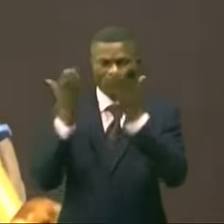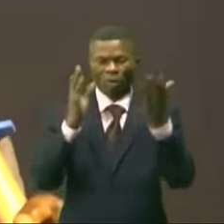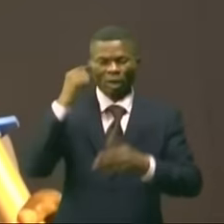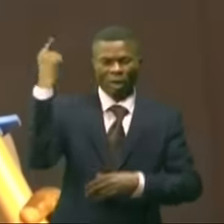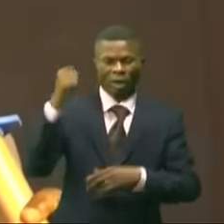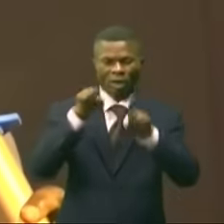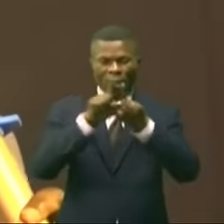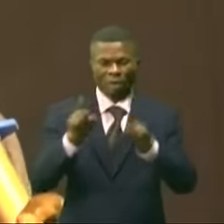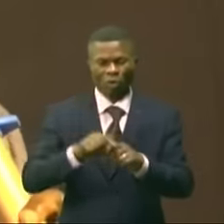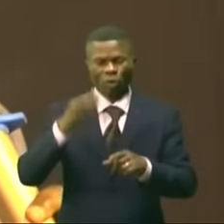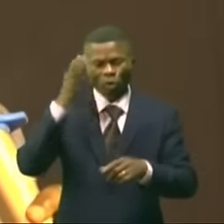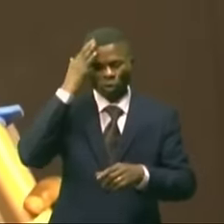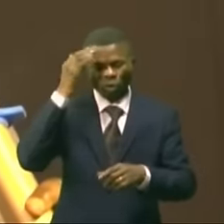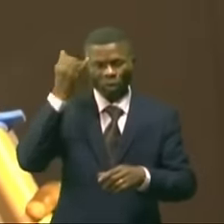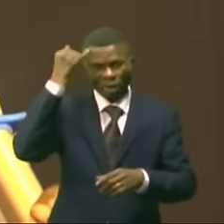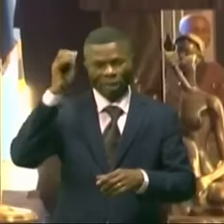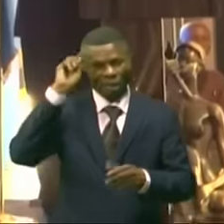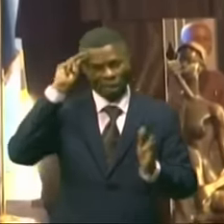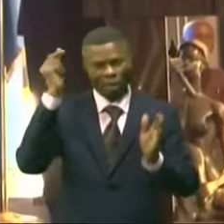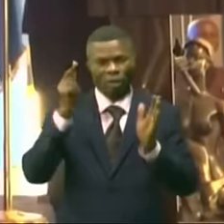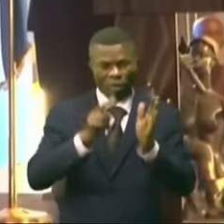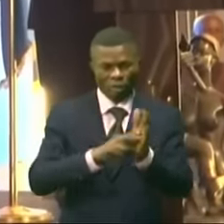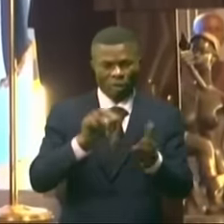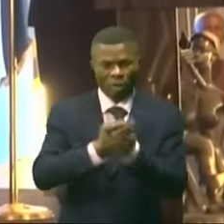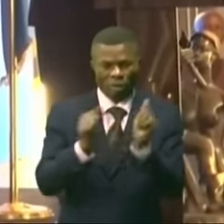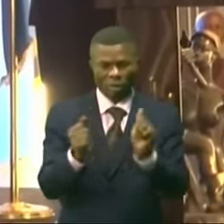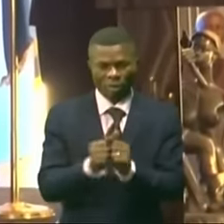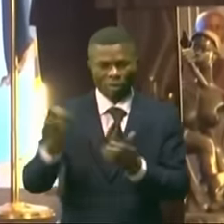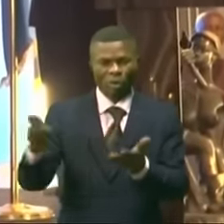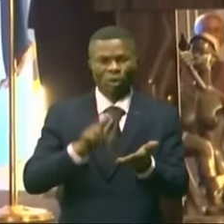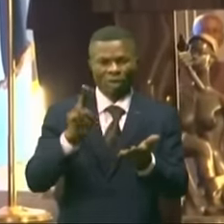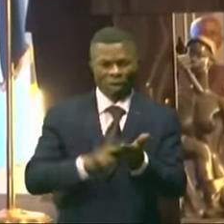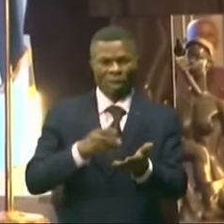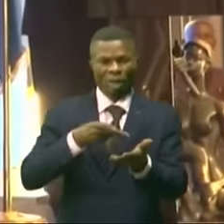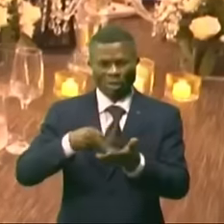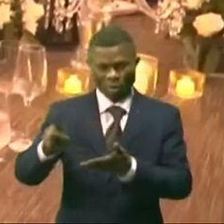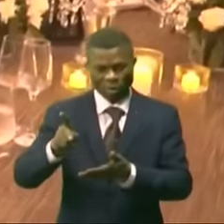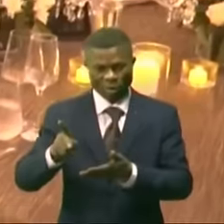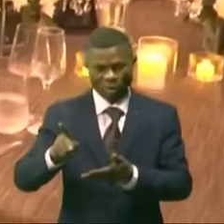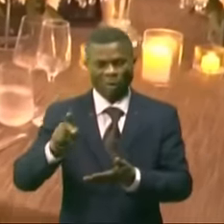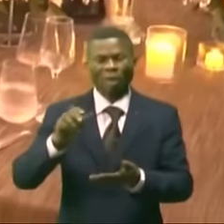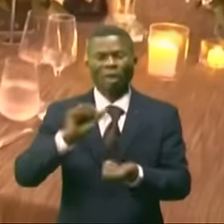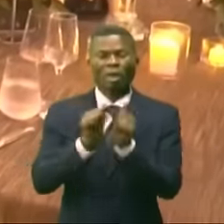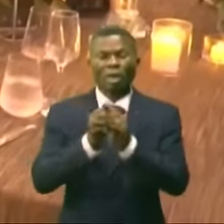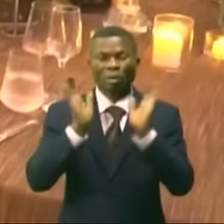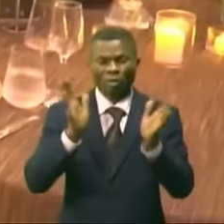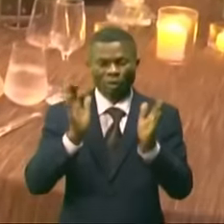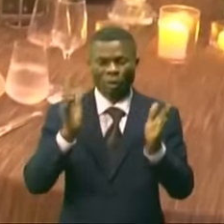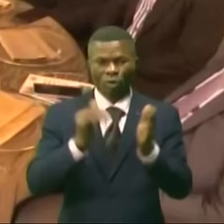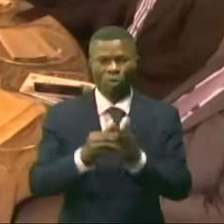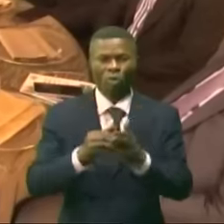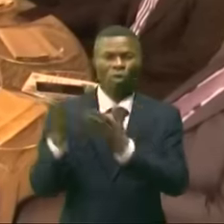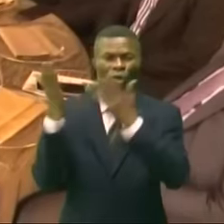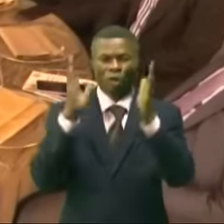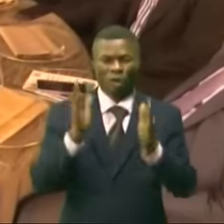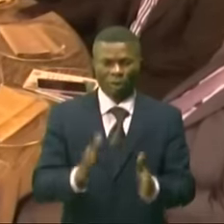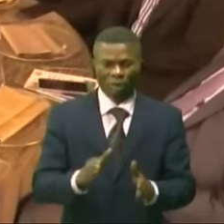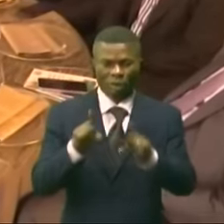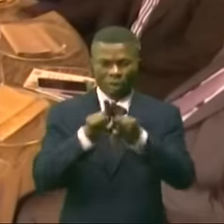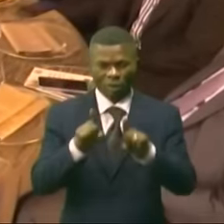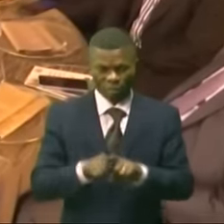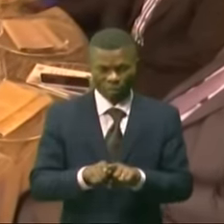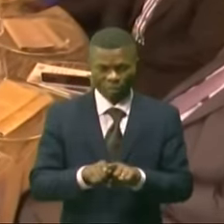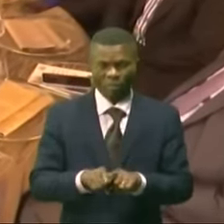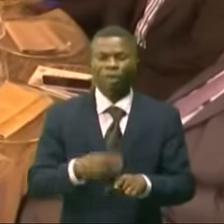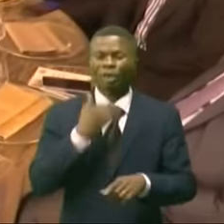du gouvernement sur la problématique du système fiscal son incidence sur le climat des affaires et